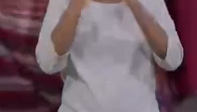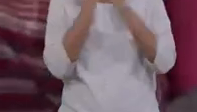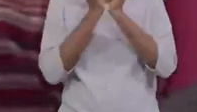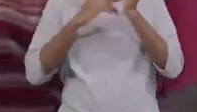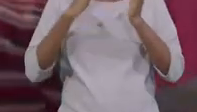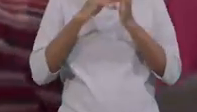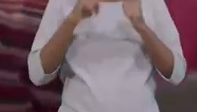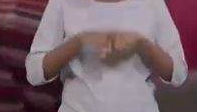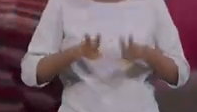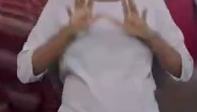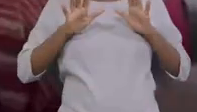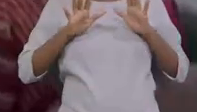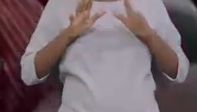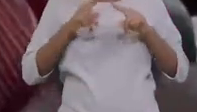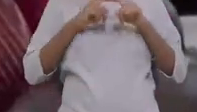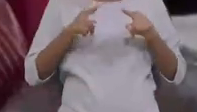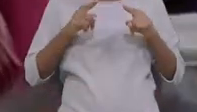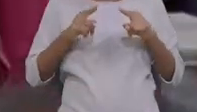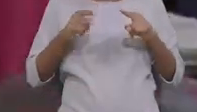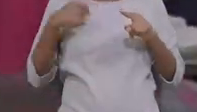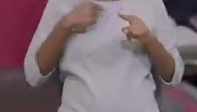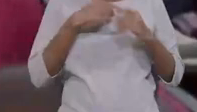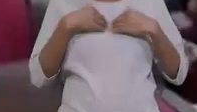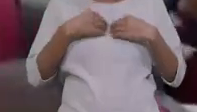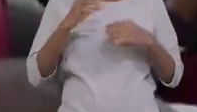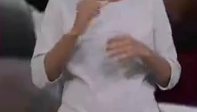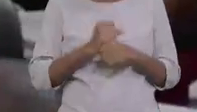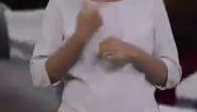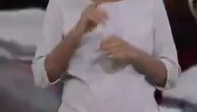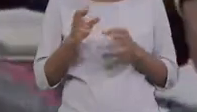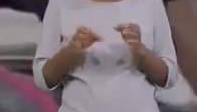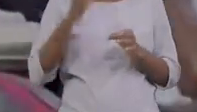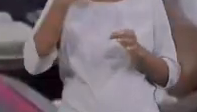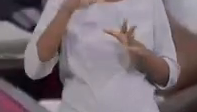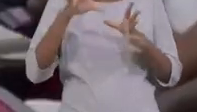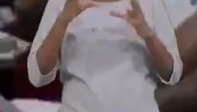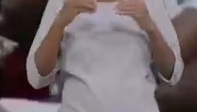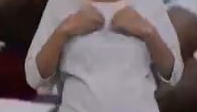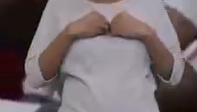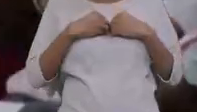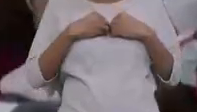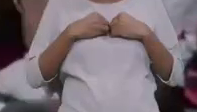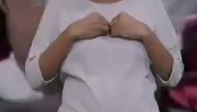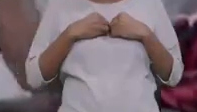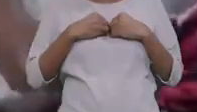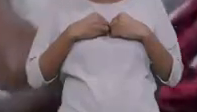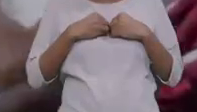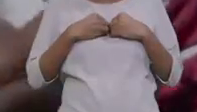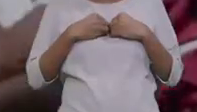l'esprit de servitude pour être dans la crainte, mais nous avons reçu un esprit d'adoption.